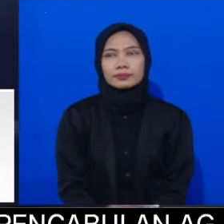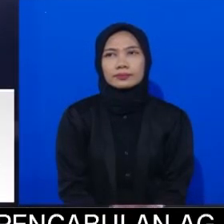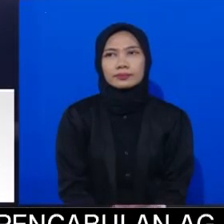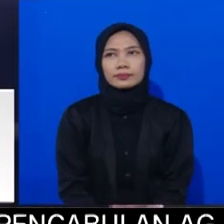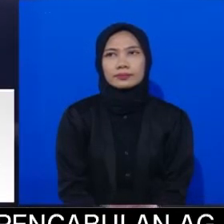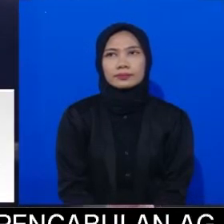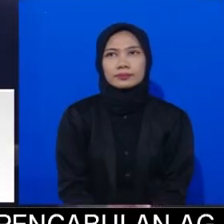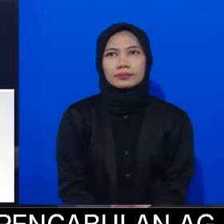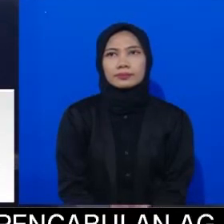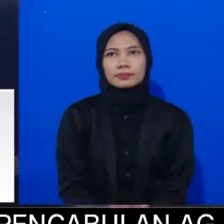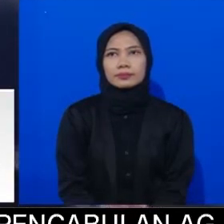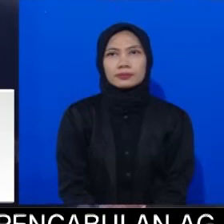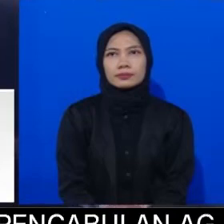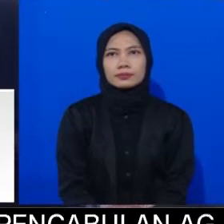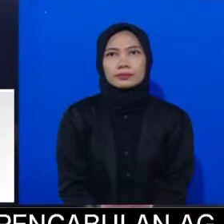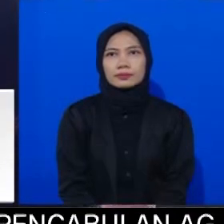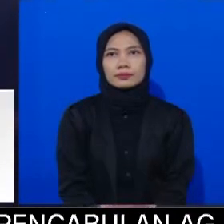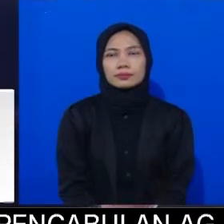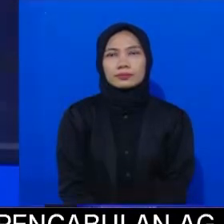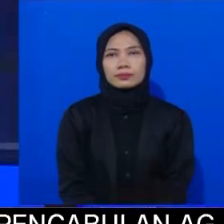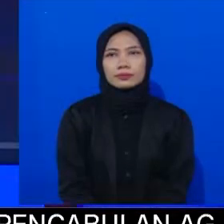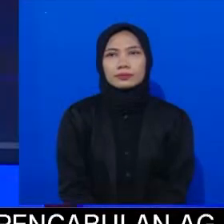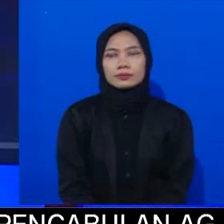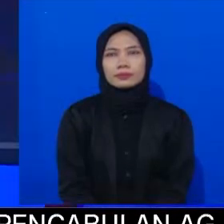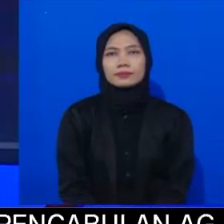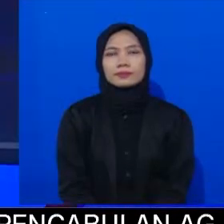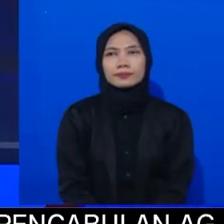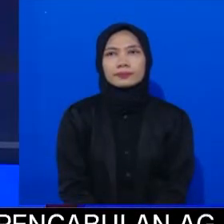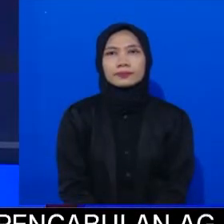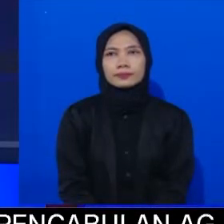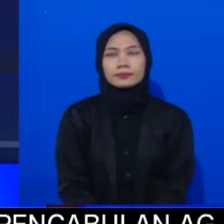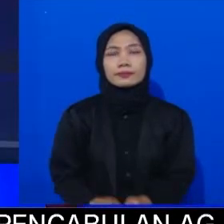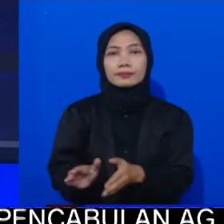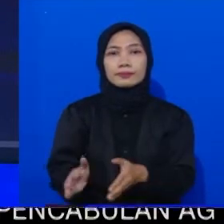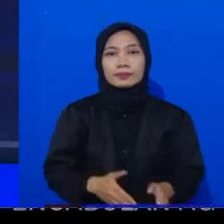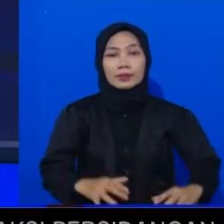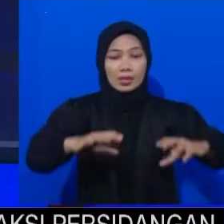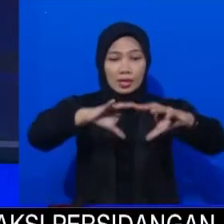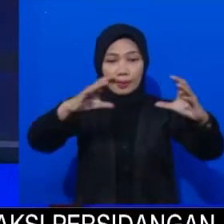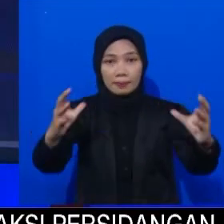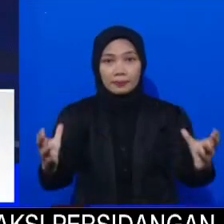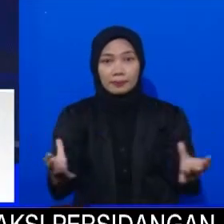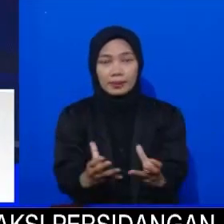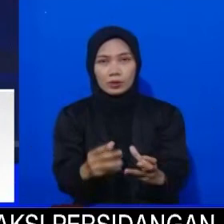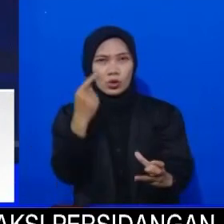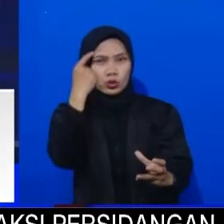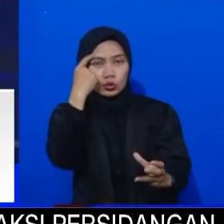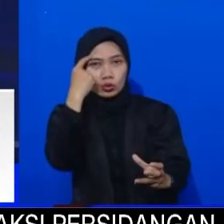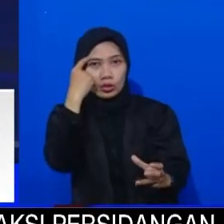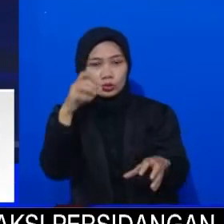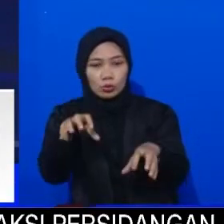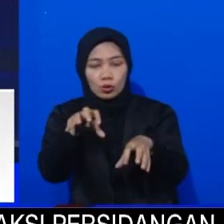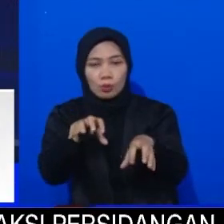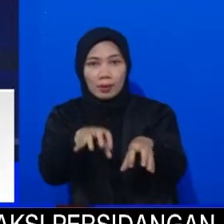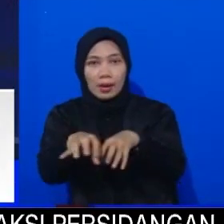Sekarang baru sampai di nomor antri 110. Sebuah bunker yang diduga digunakan sebagai gudang penyimpanan bahan baku bom